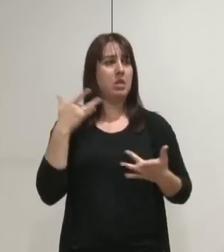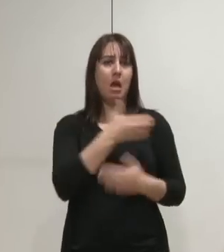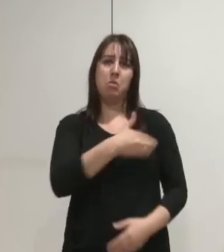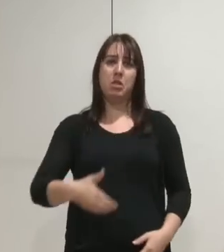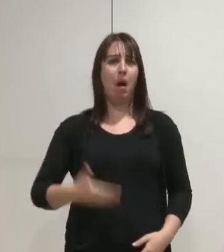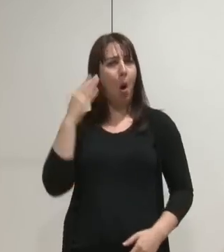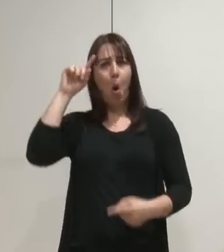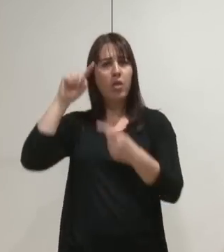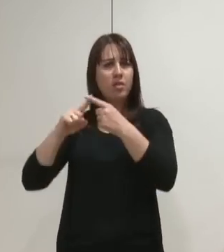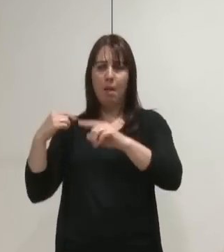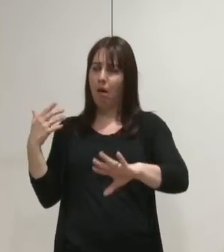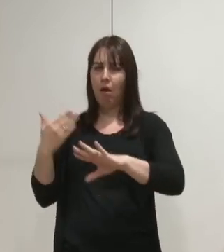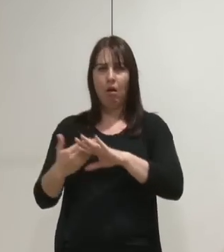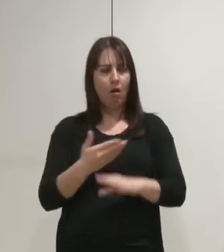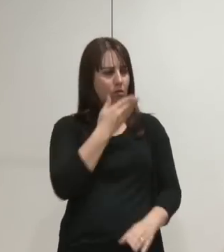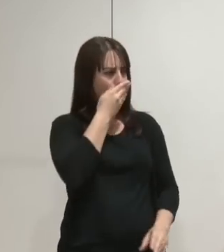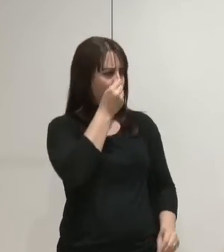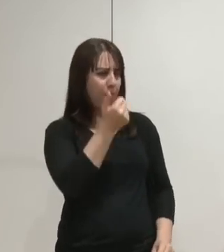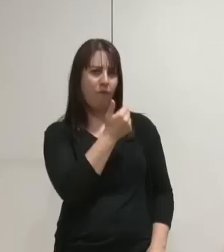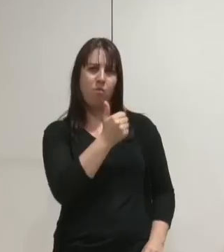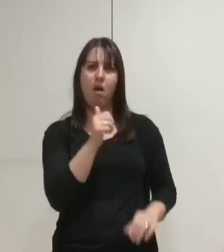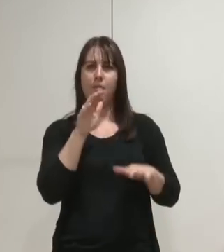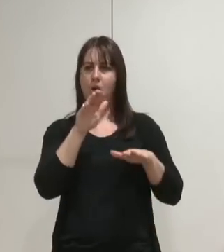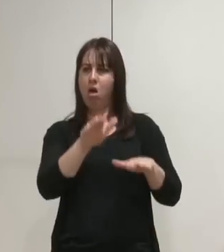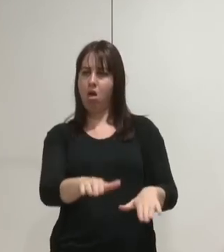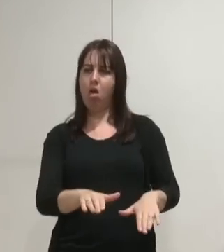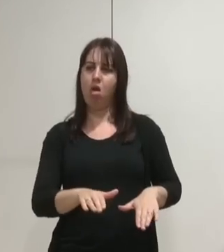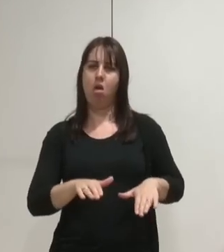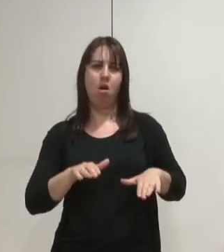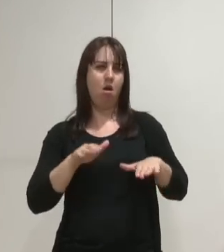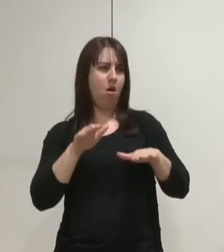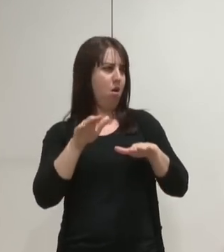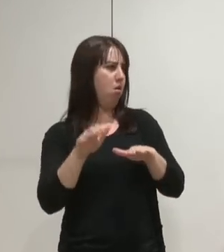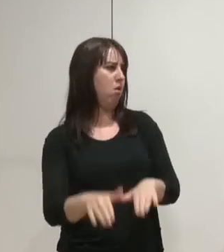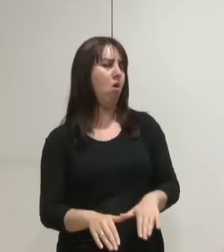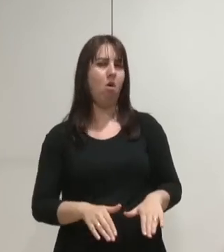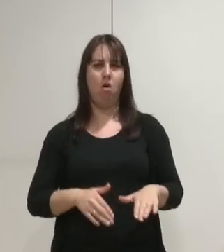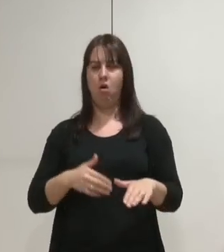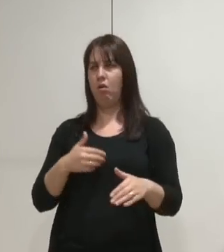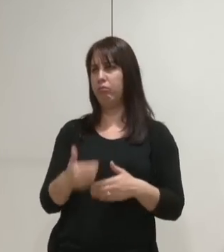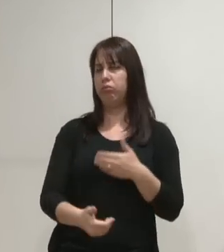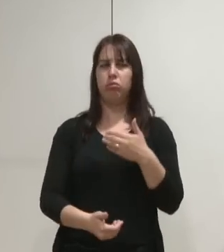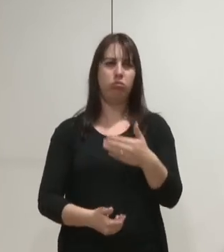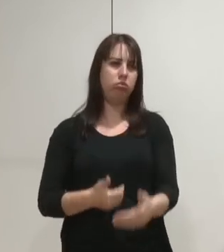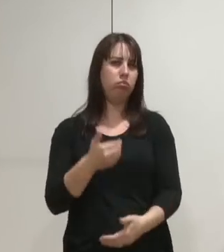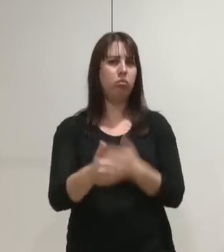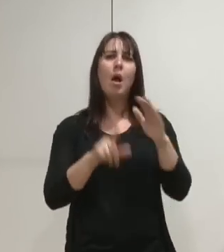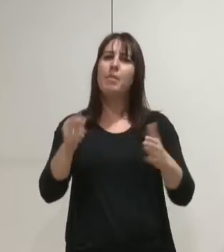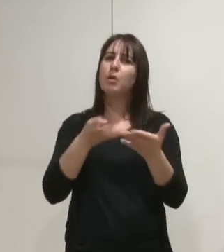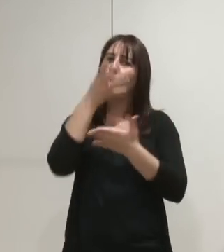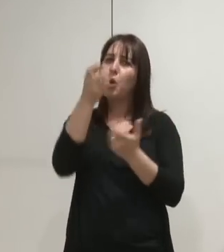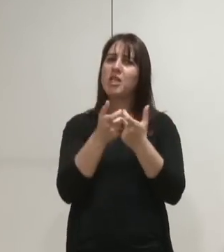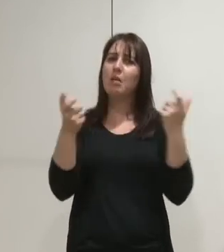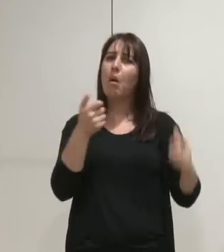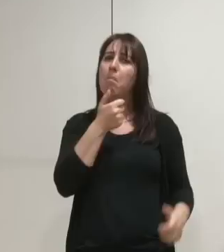avons l'impression que vous avancez à un rythme très lent et même si nous n'avons toujours pas ce projet d'établissement